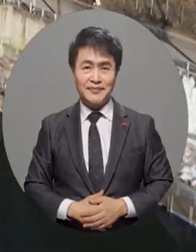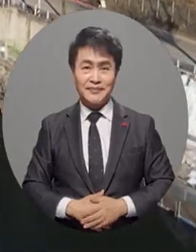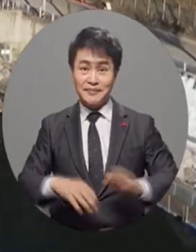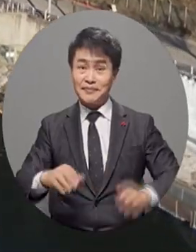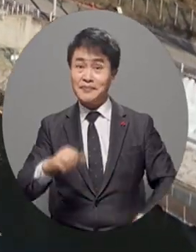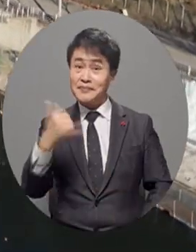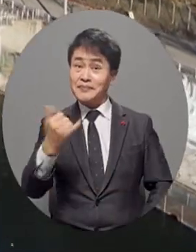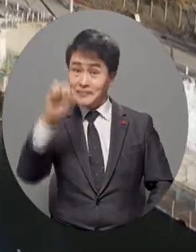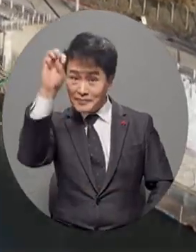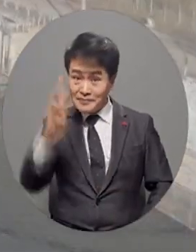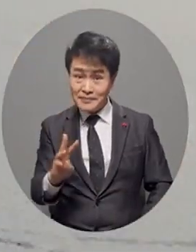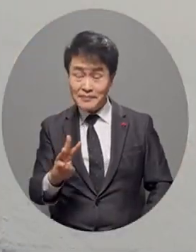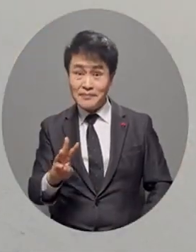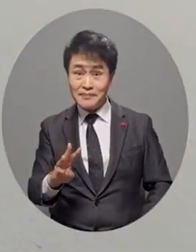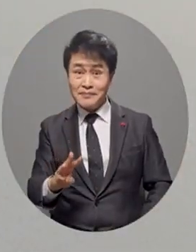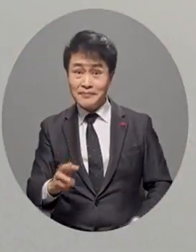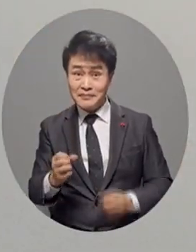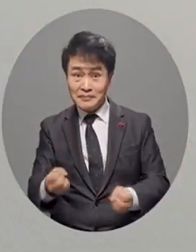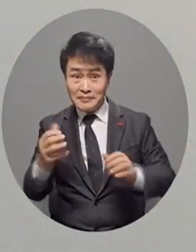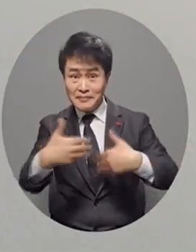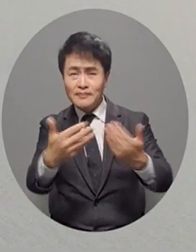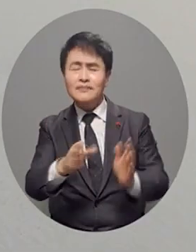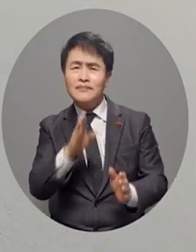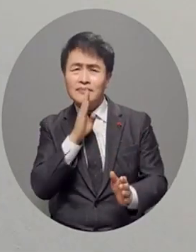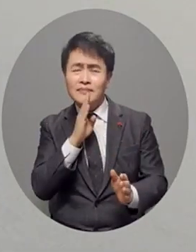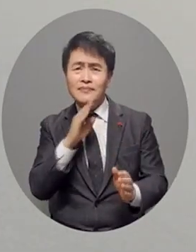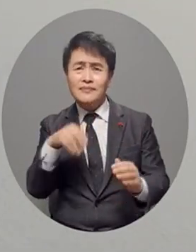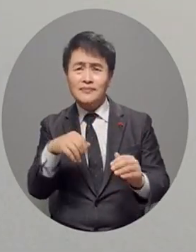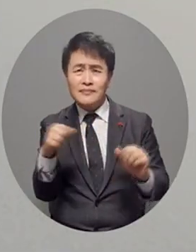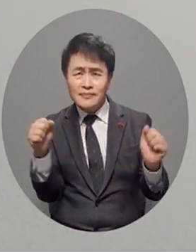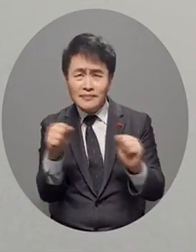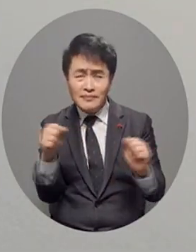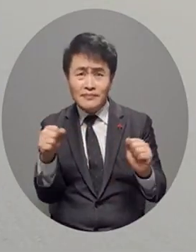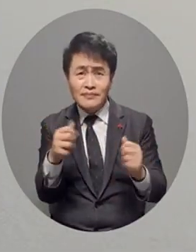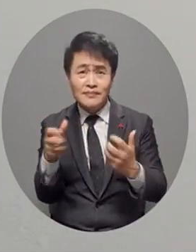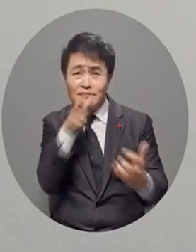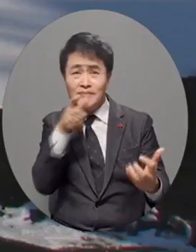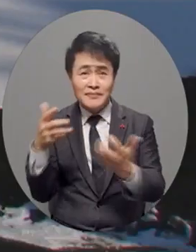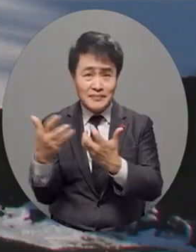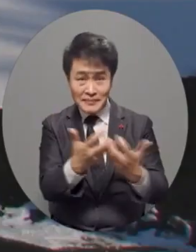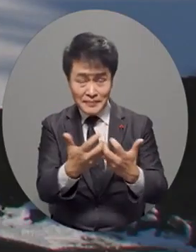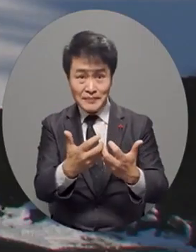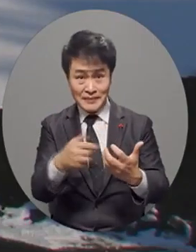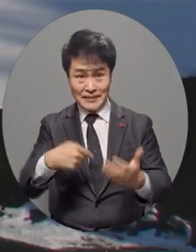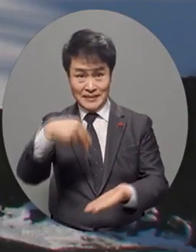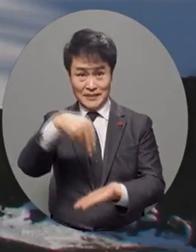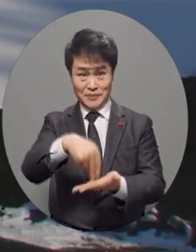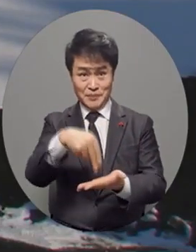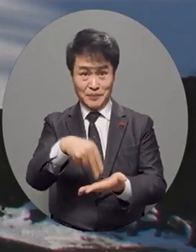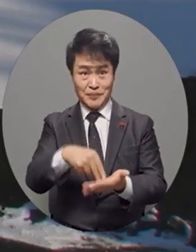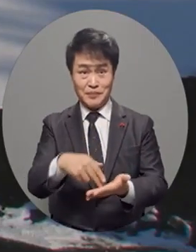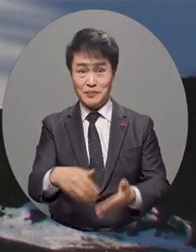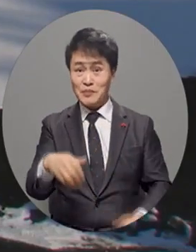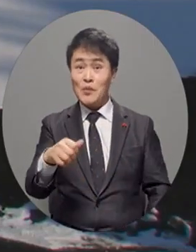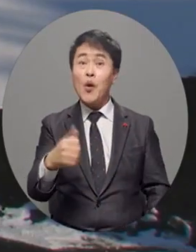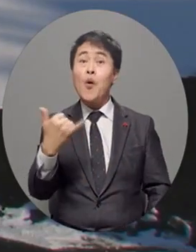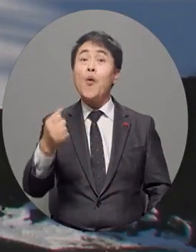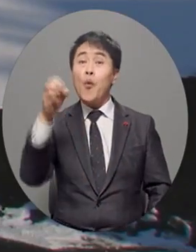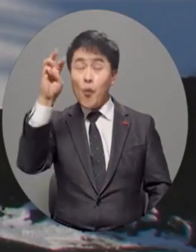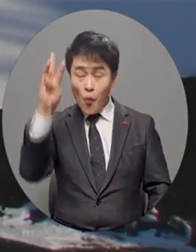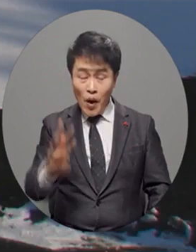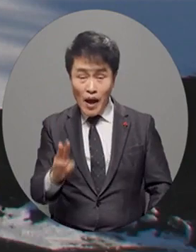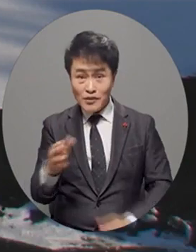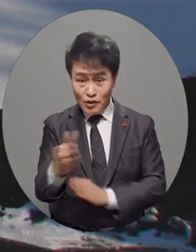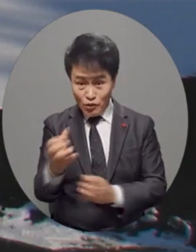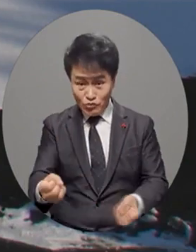화천 산천어 축제의 핵심은 역시 꽁꽁언 빙판입니다. 지금 제가 서 있는 곳은 화천 산천어 축제장이